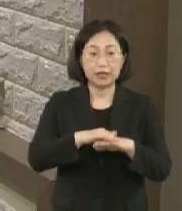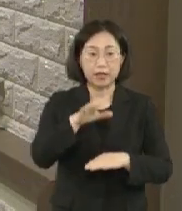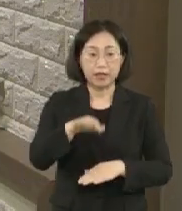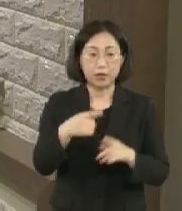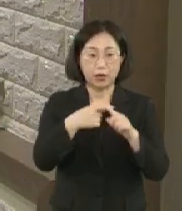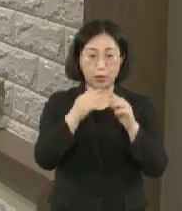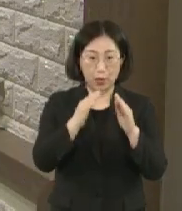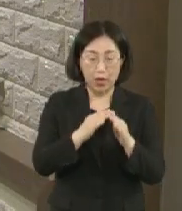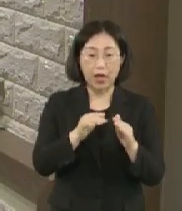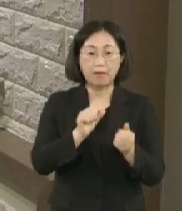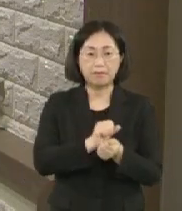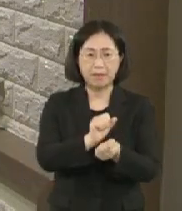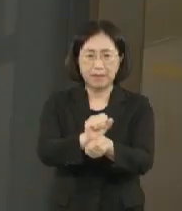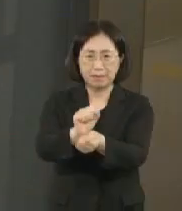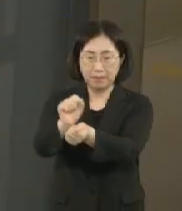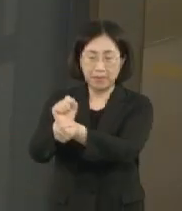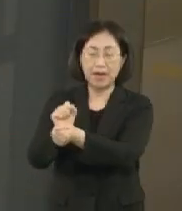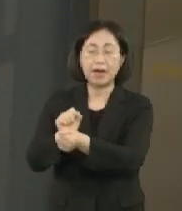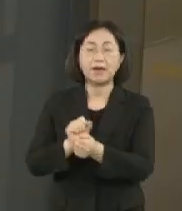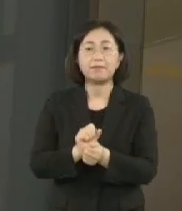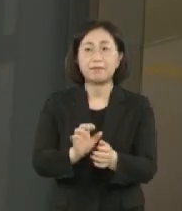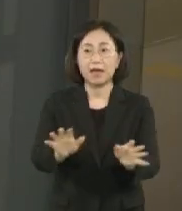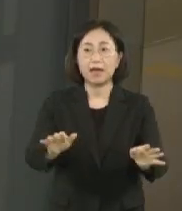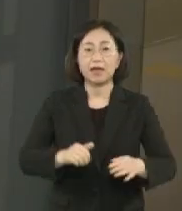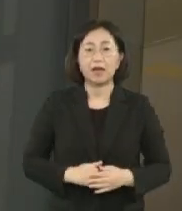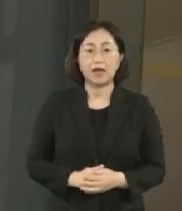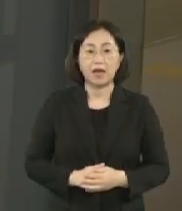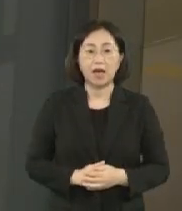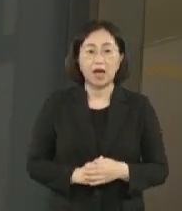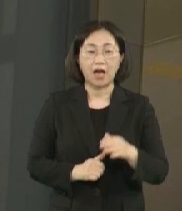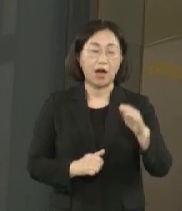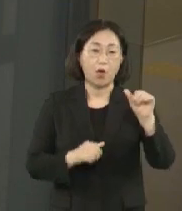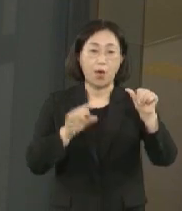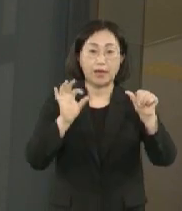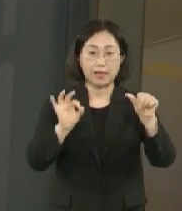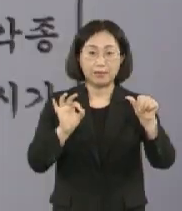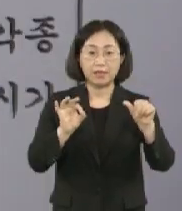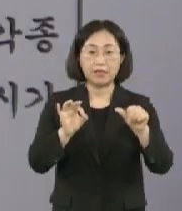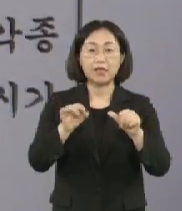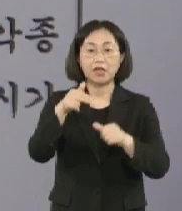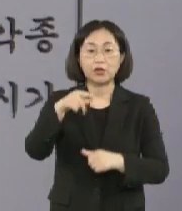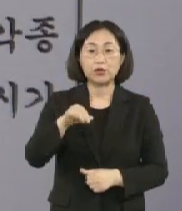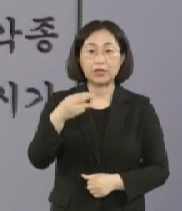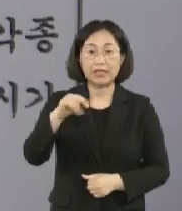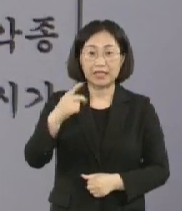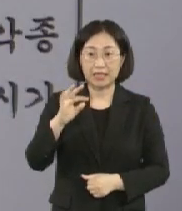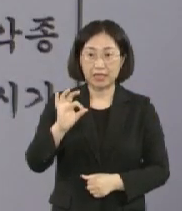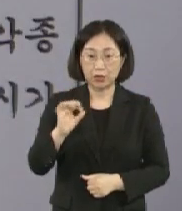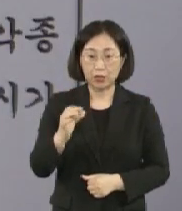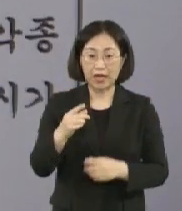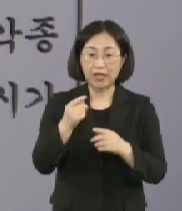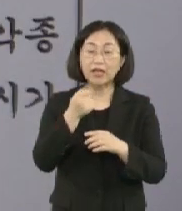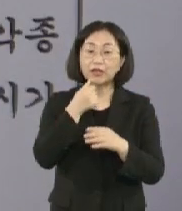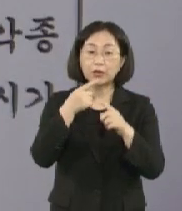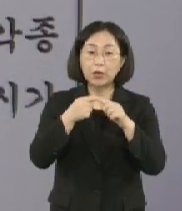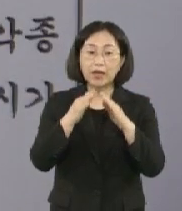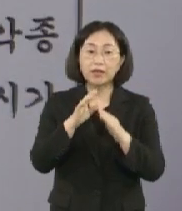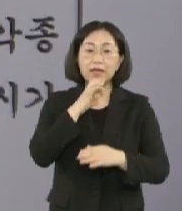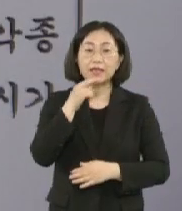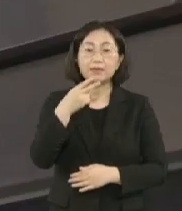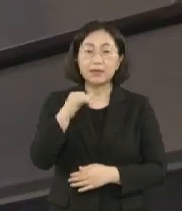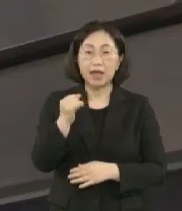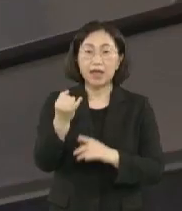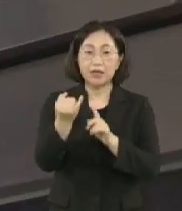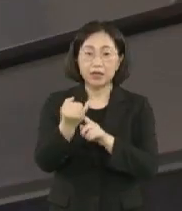대전에서 교회를 중심으로 한 코로나 집단 감염이 발생했습니다. 지난 10일 대전 대덕구 중리동의 한 소규모 교회에서 40대 교인 한